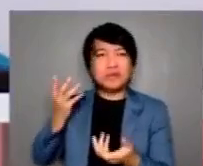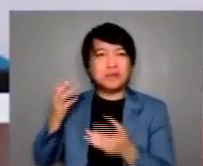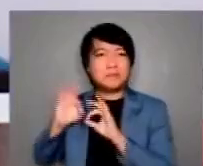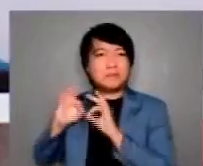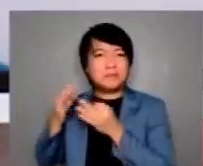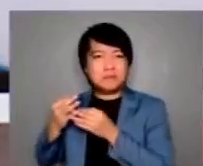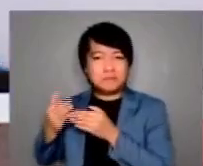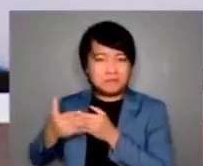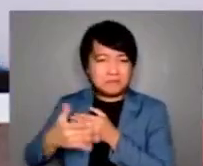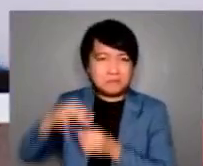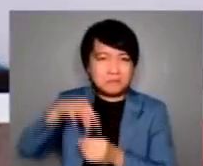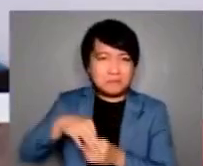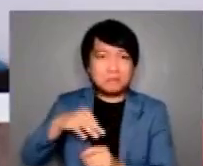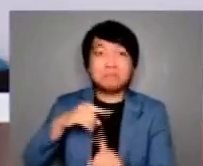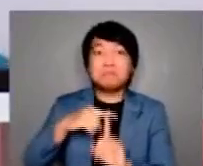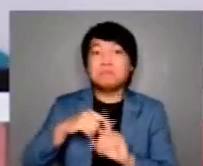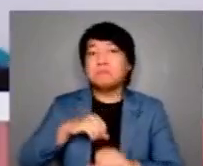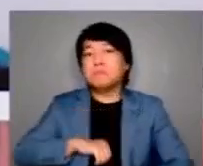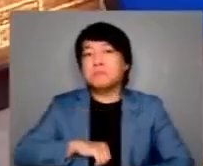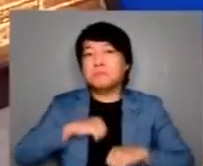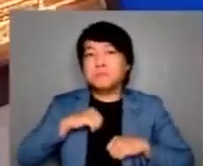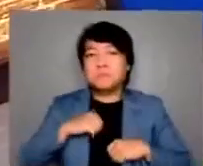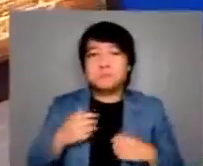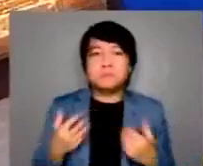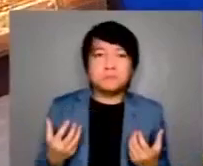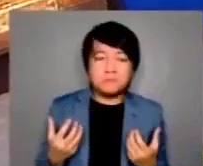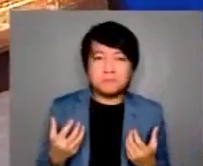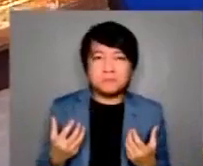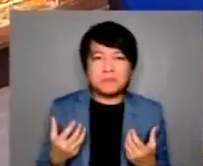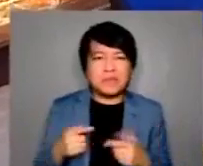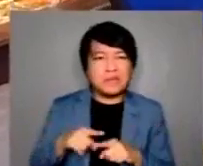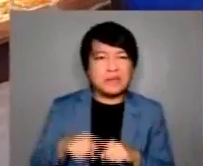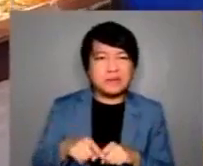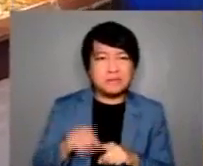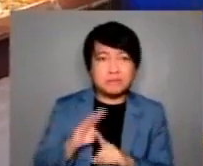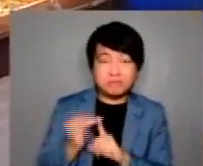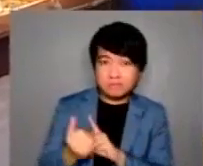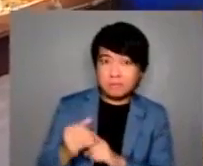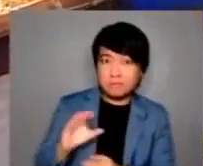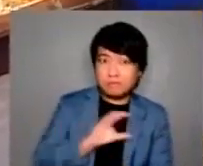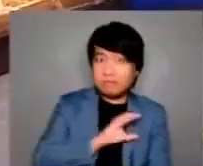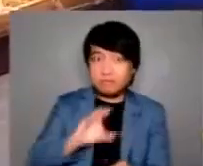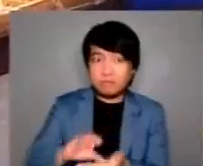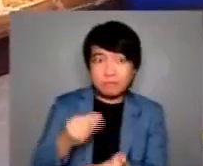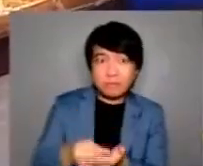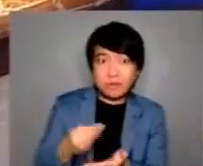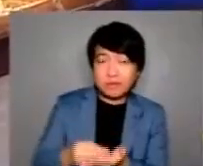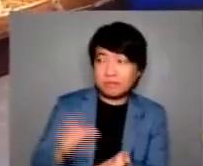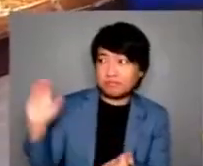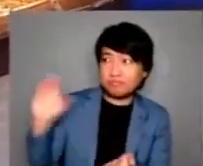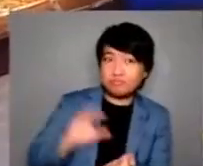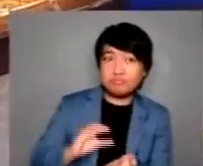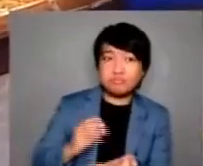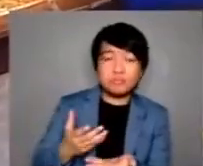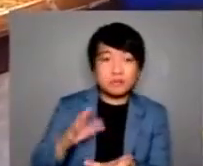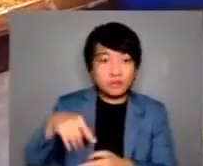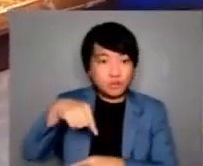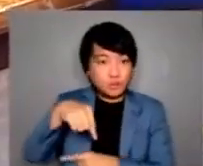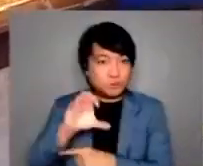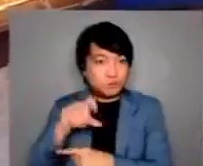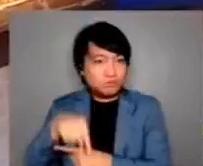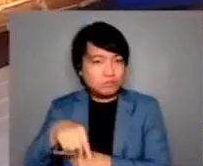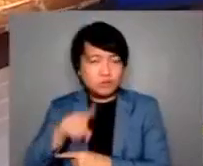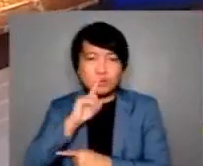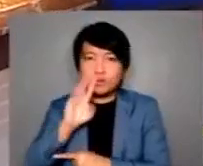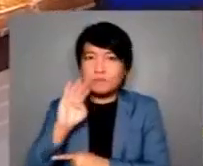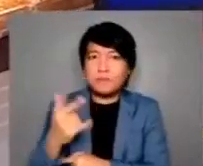pride Malaki ba yan eh Medyo Depende sa Barangay yon dito sa k City l o at saka dito sa queon city malaki-laki yan yung Ira pero hindi dapat